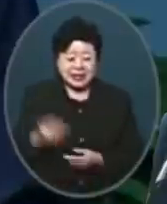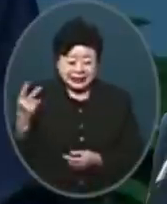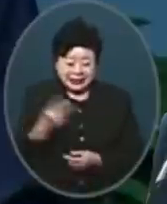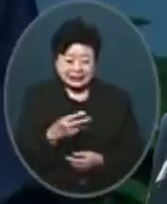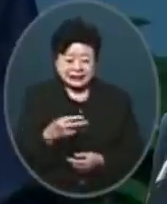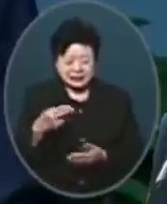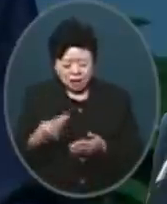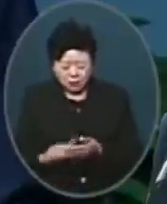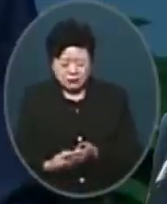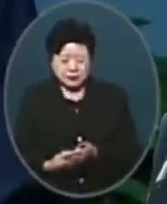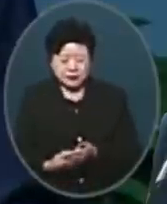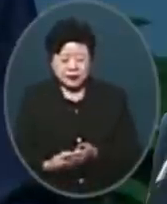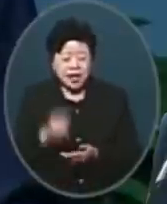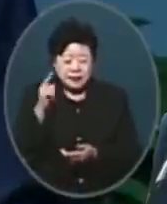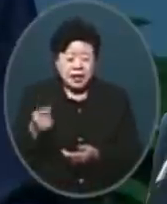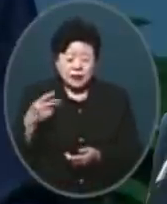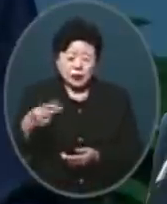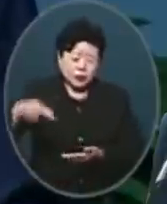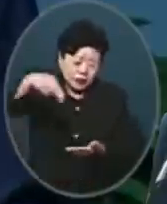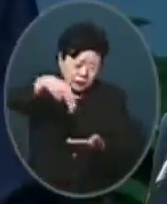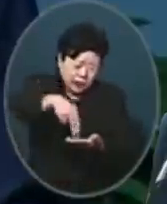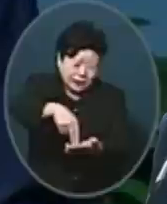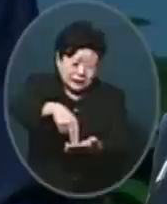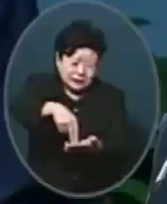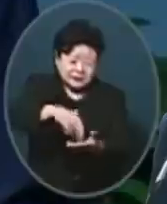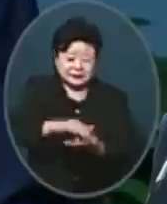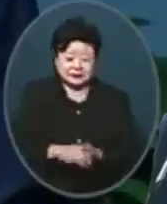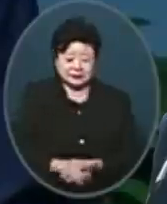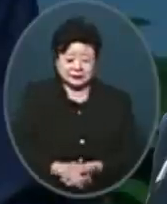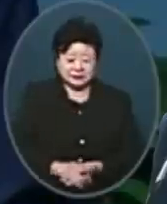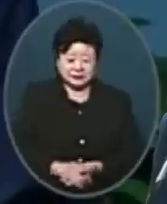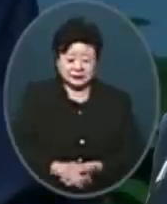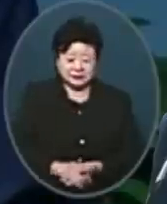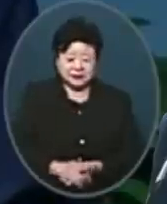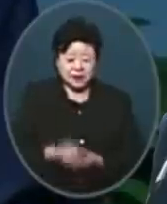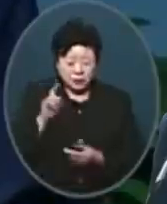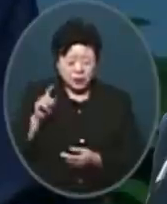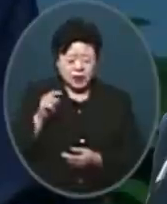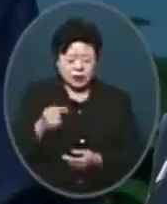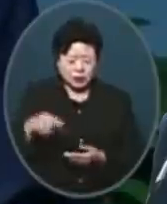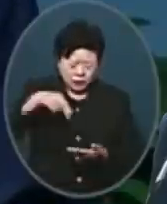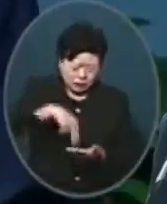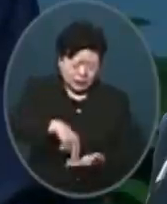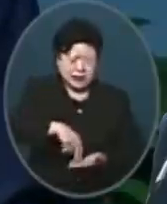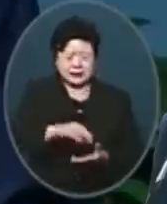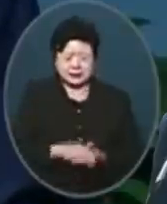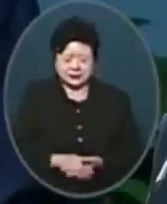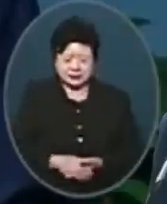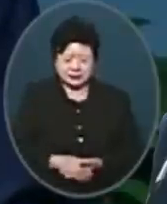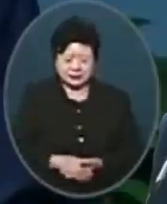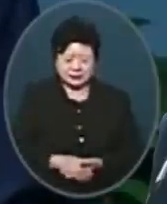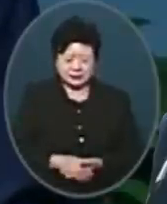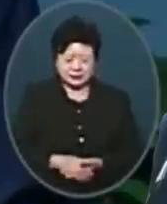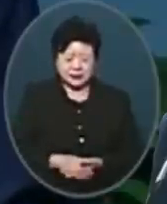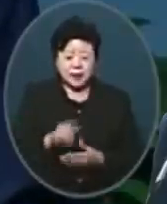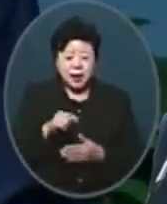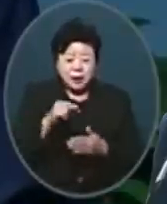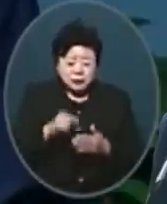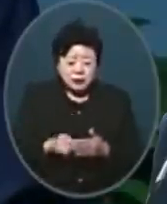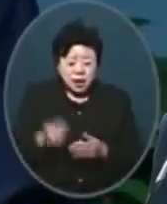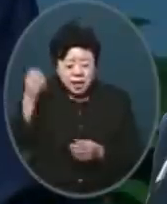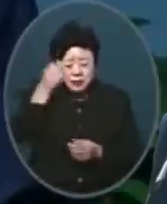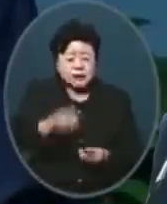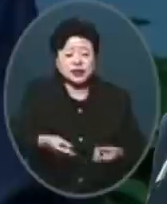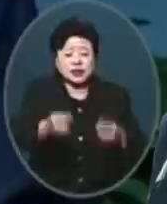다시 넘어지면 내일 또 일어나서 나가고 모레 또 일어나서 나가고 마음속에